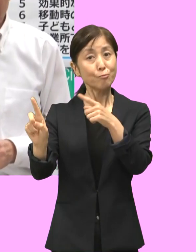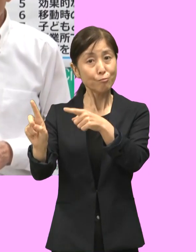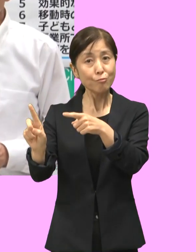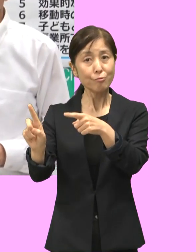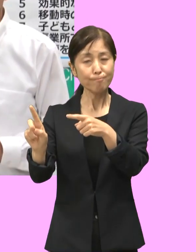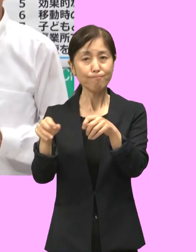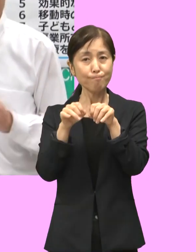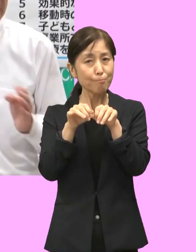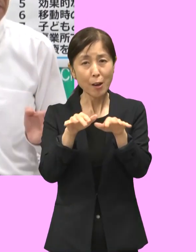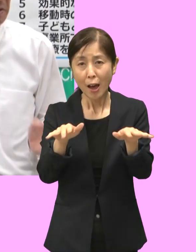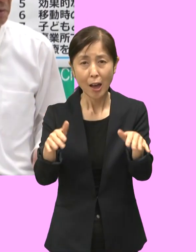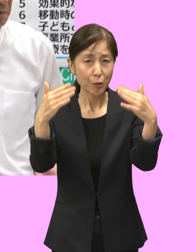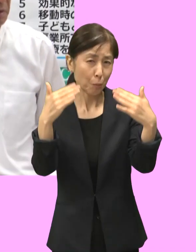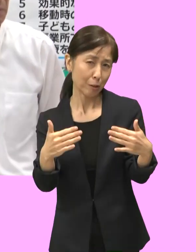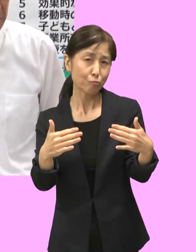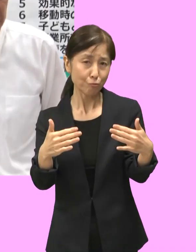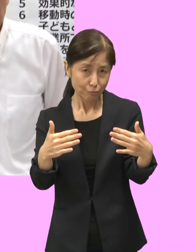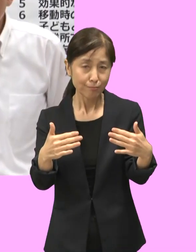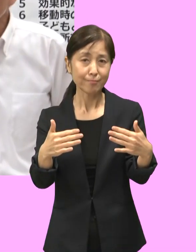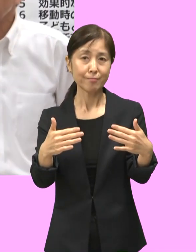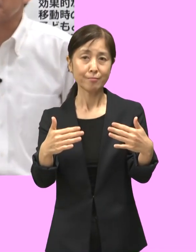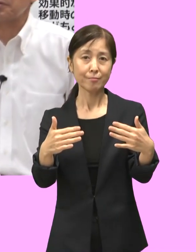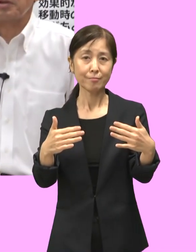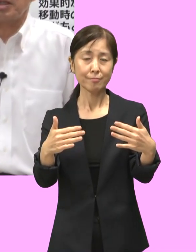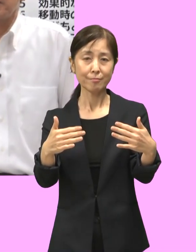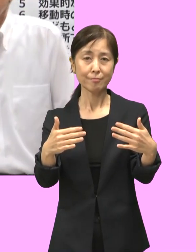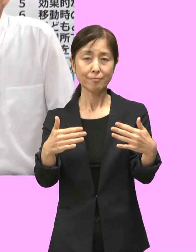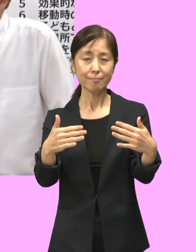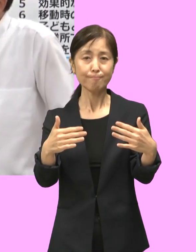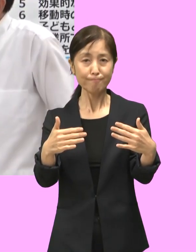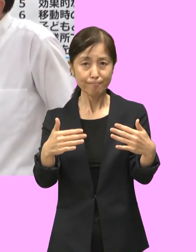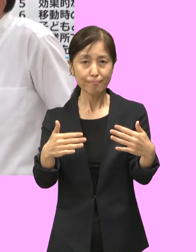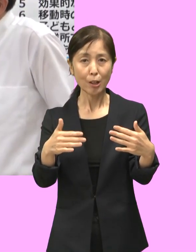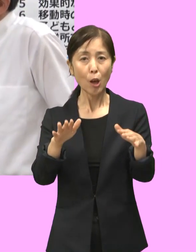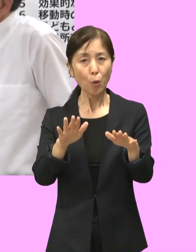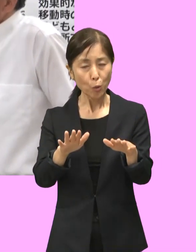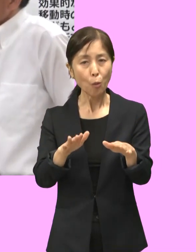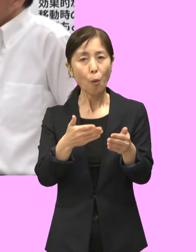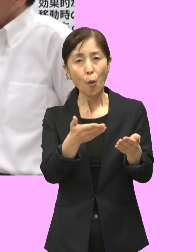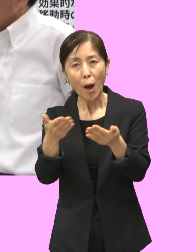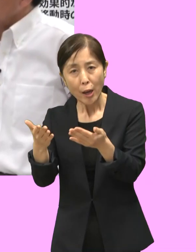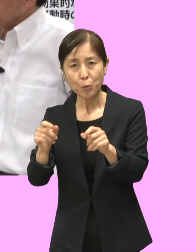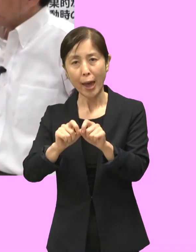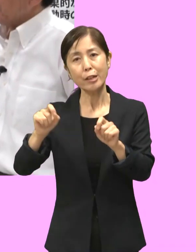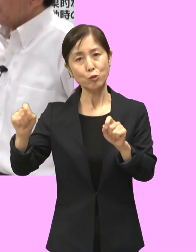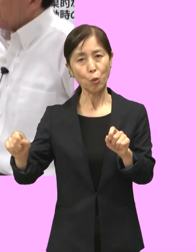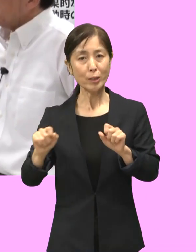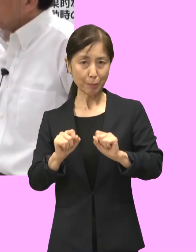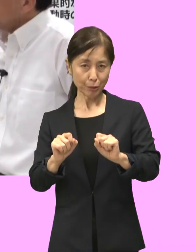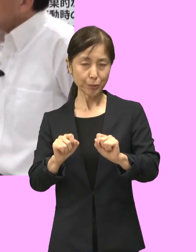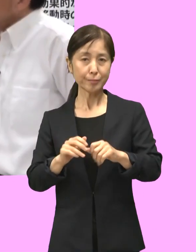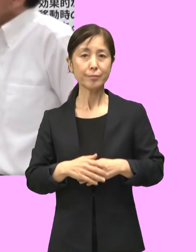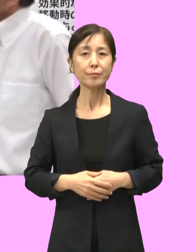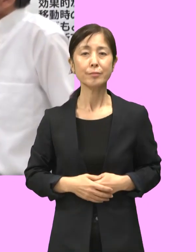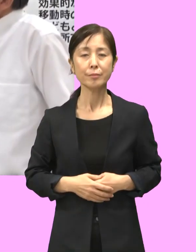ことで感染拡大を食い止めるということで、まあ、当面延長していきたいということであ